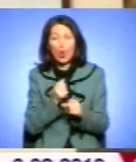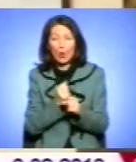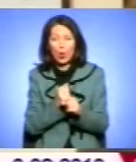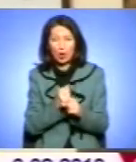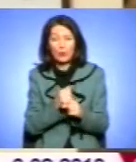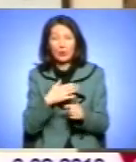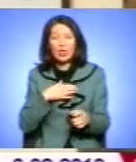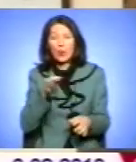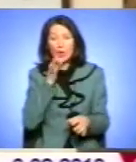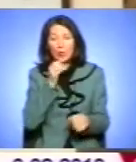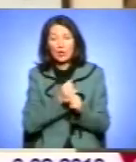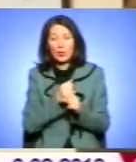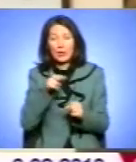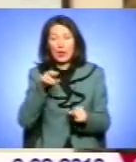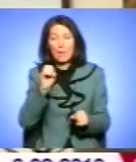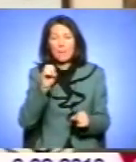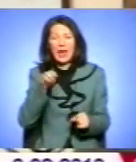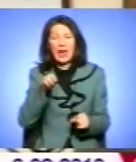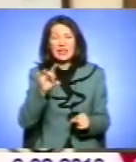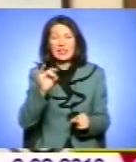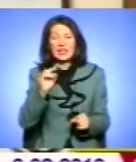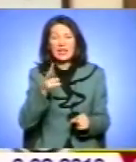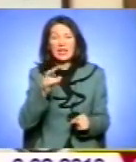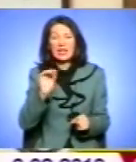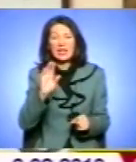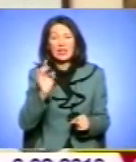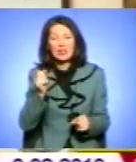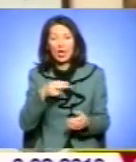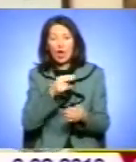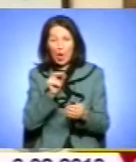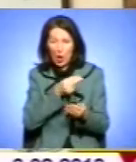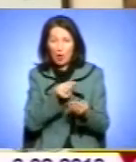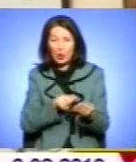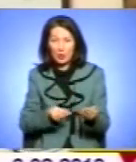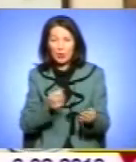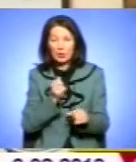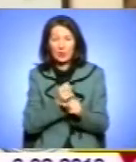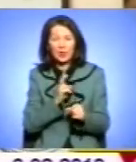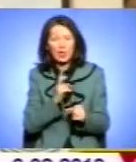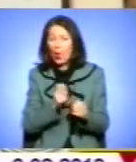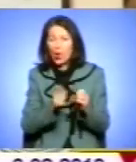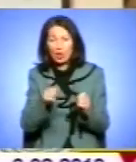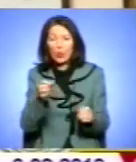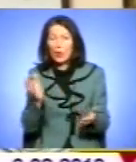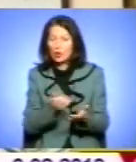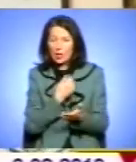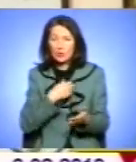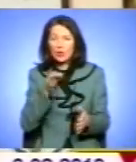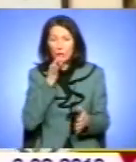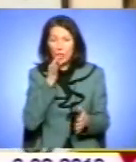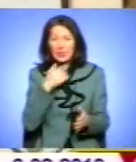робити. Це не кожному виходить. Мені більшість так до вподобі, і я вирішила виконувати. Навіть в